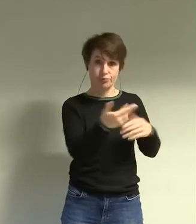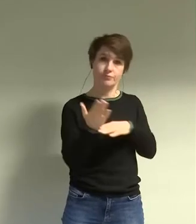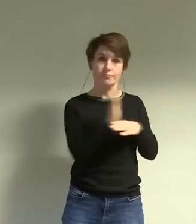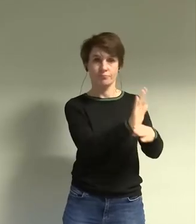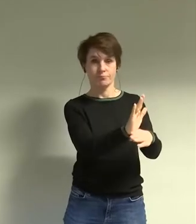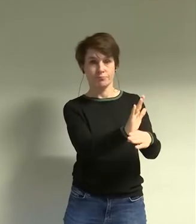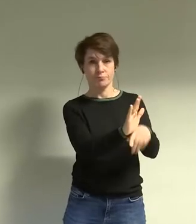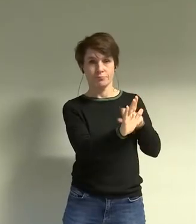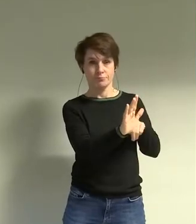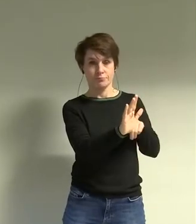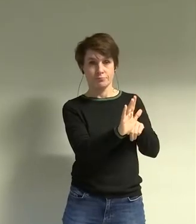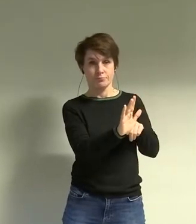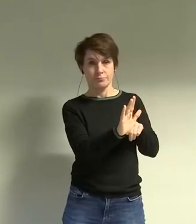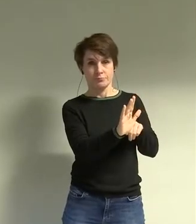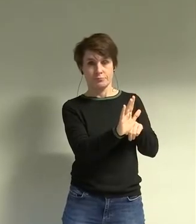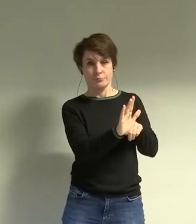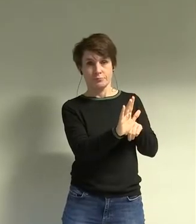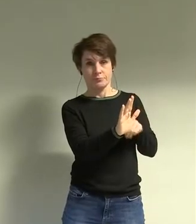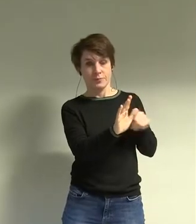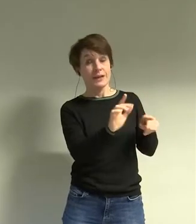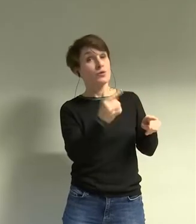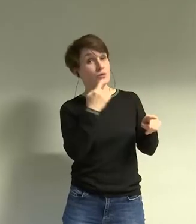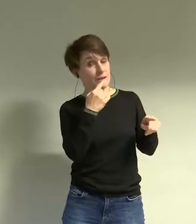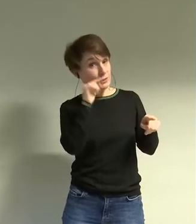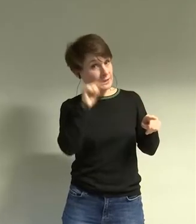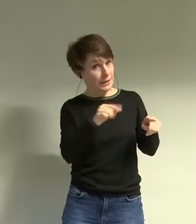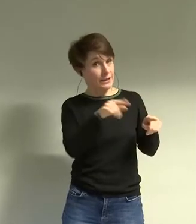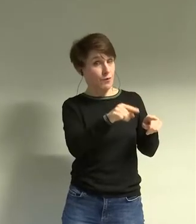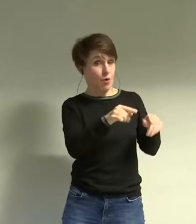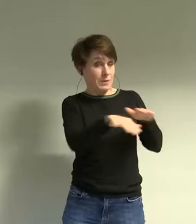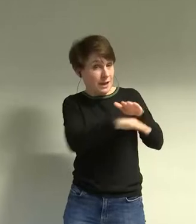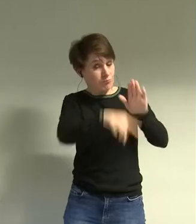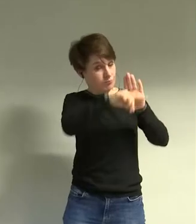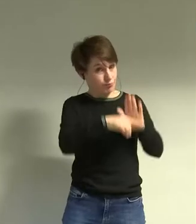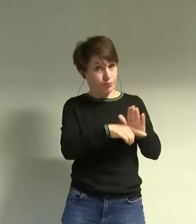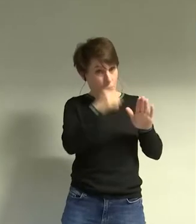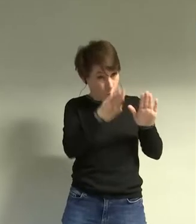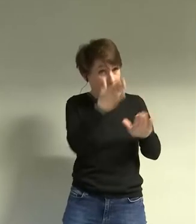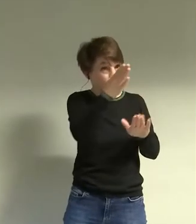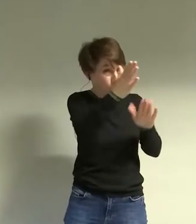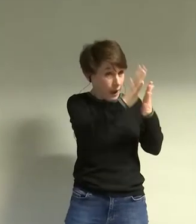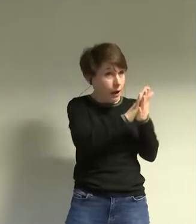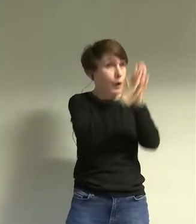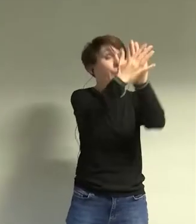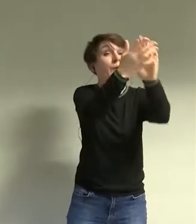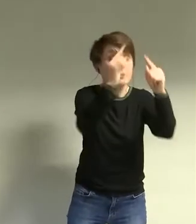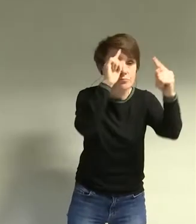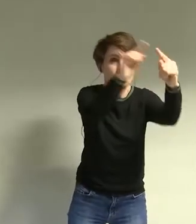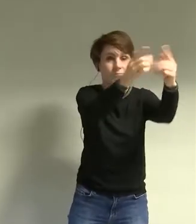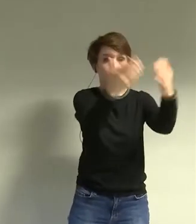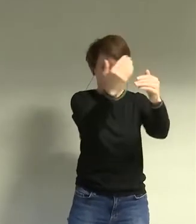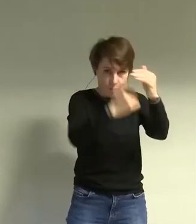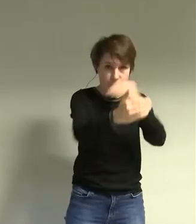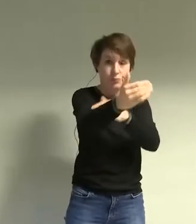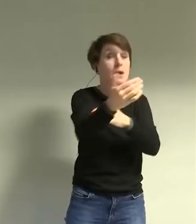qui se doit donc de comporter la très grande majorité du rendu définitif quels sont les éléments constitutifs à aller chercher quelle feuille de route pour